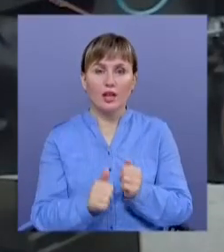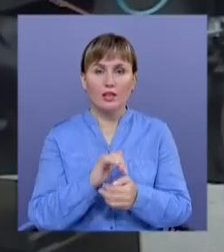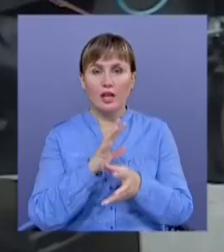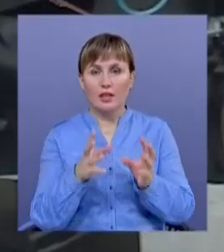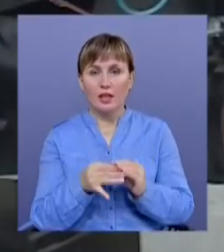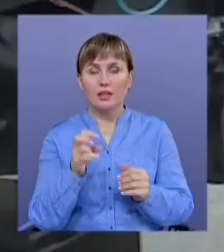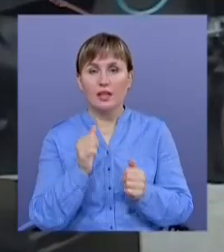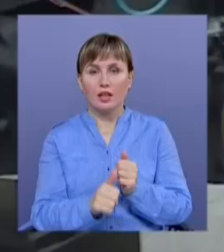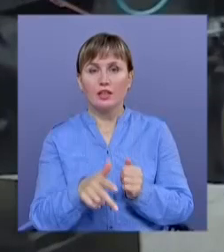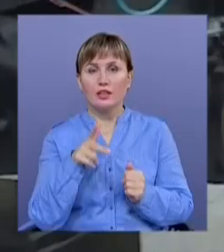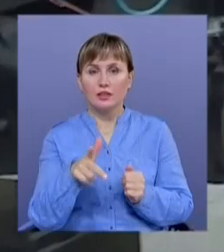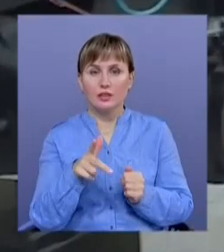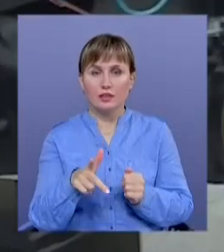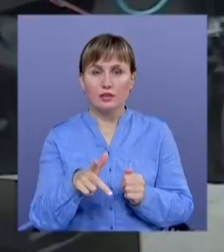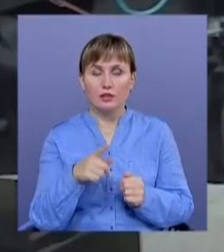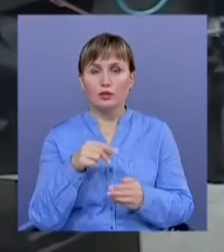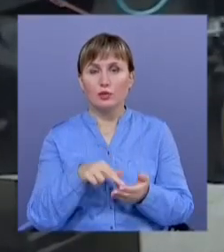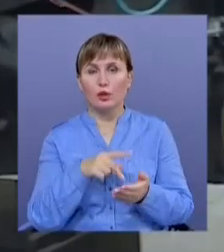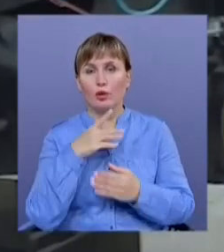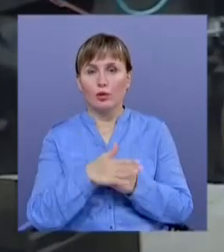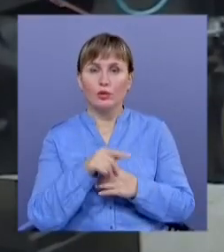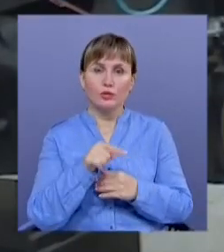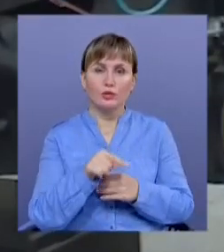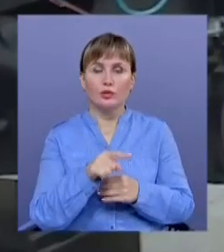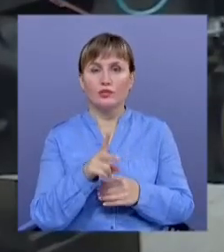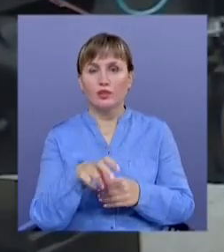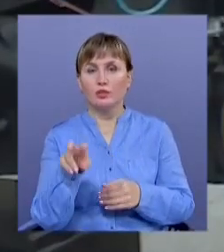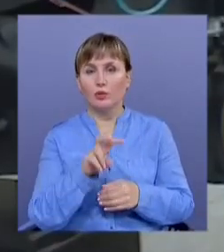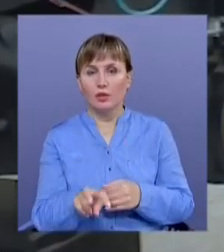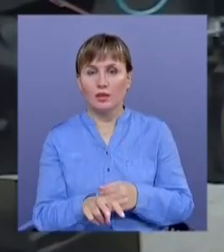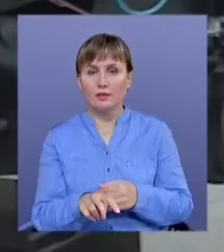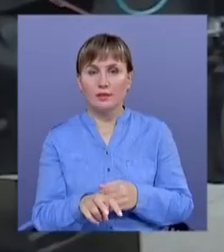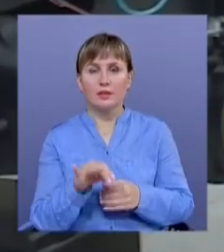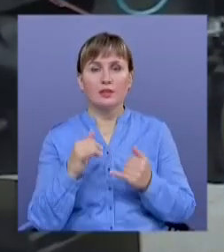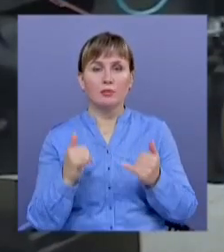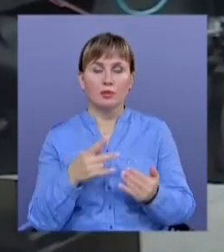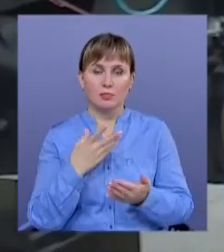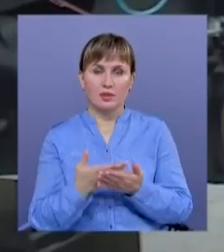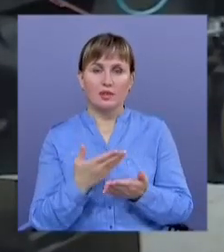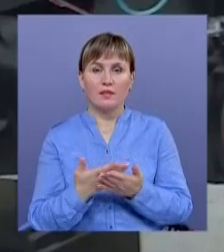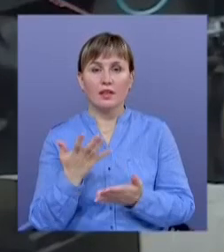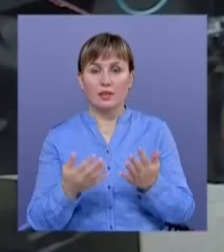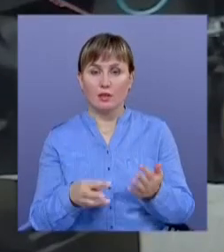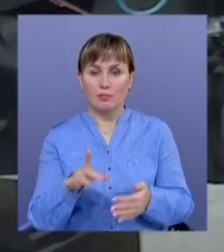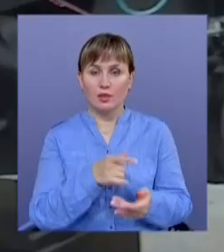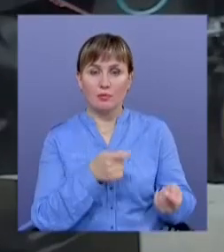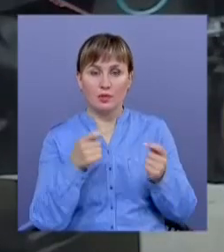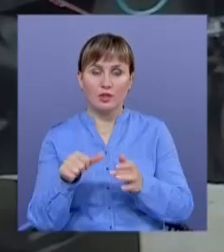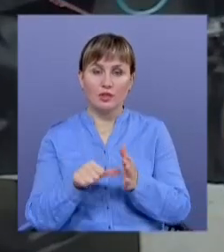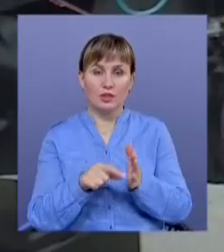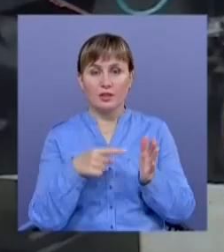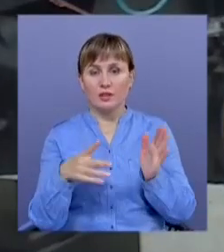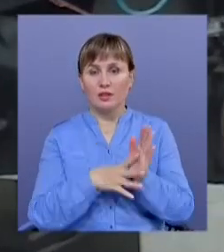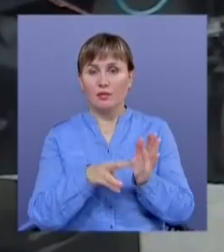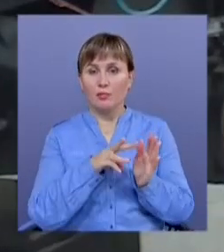на каждые 3000 тонн стоит порядка 1000-1200 долларов США. А теперь представьте, если мы экспортируем 6-9 миллионов